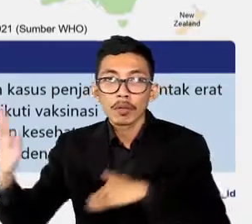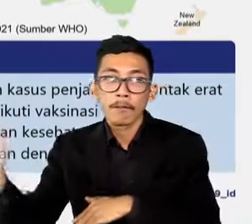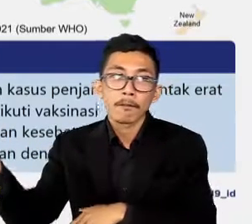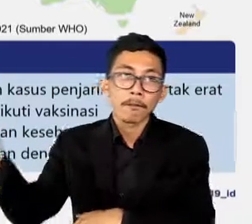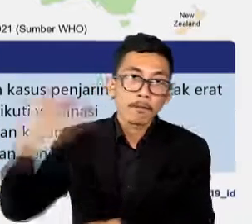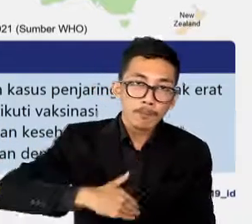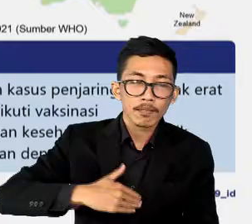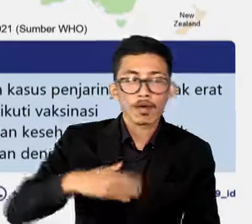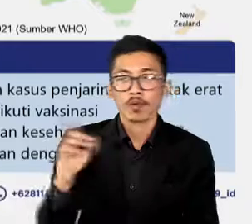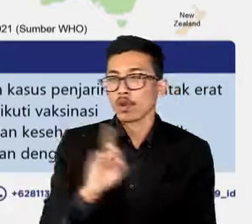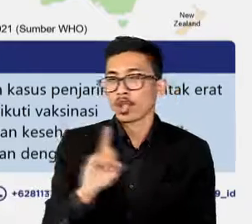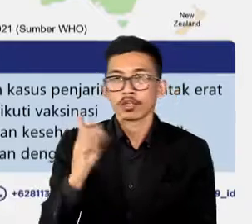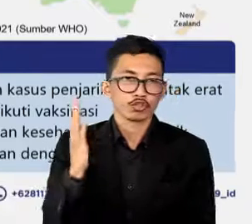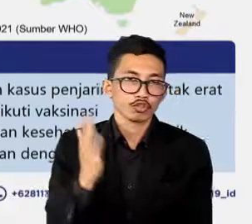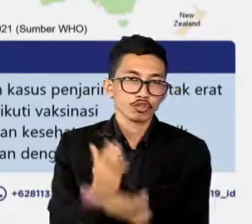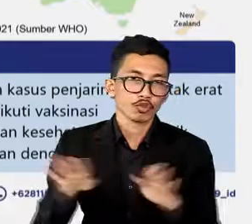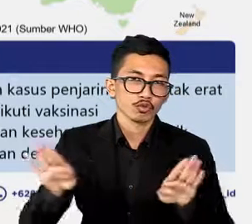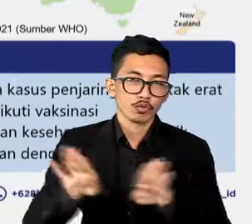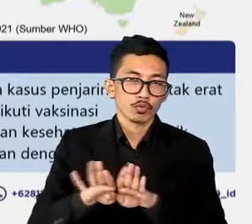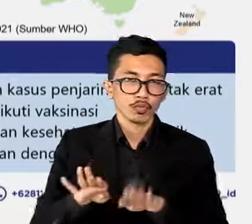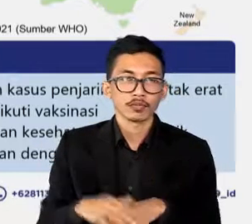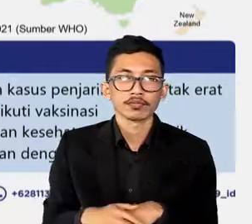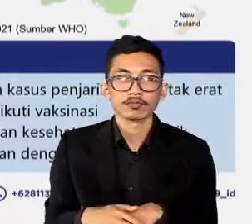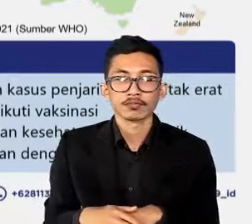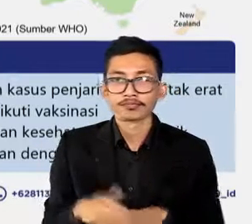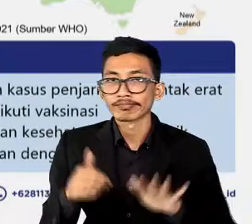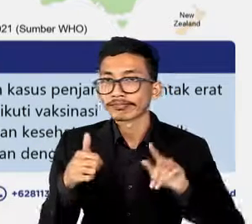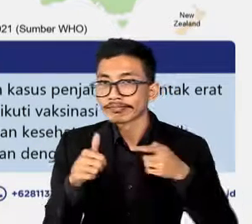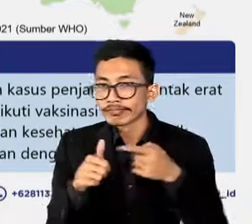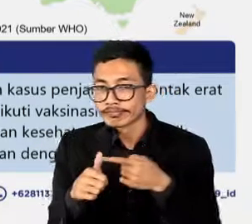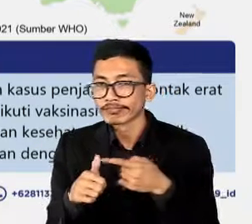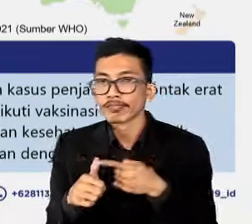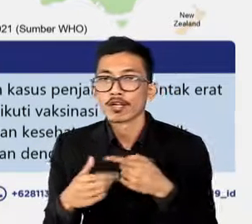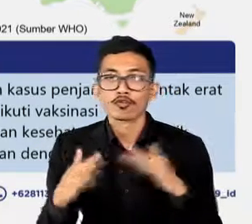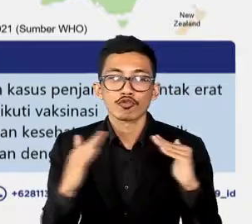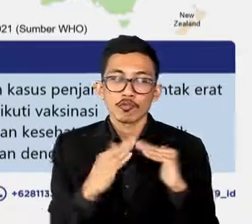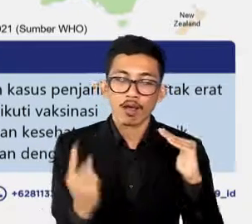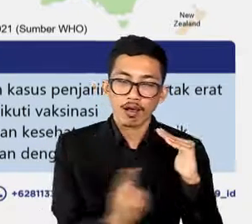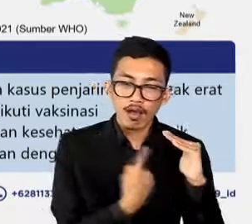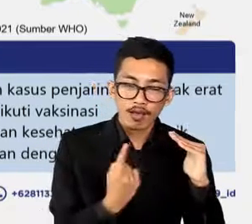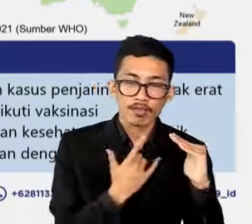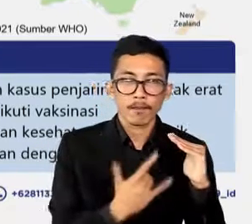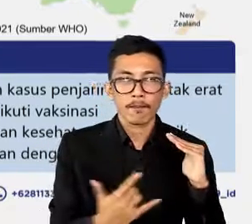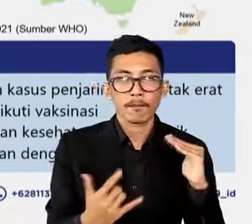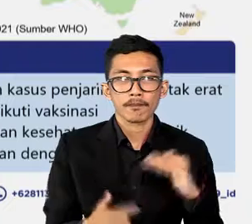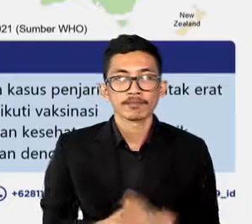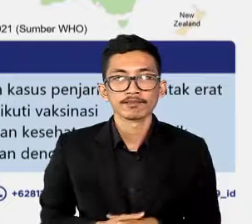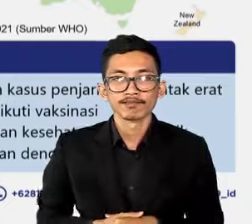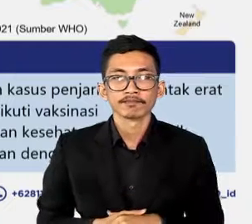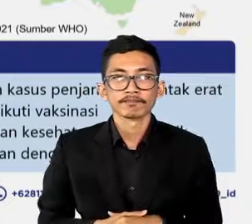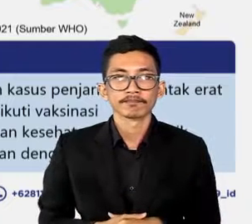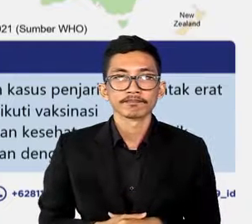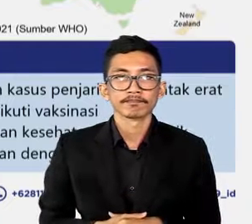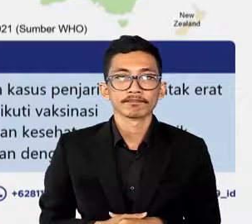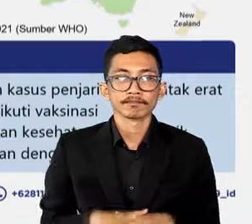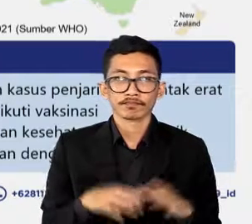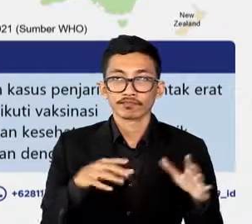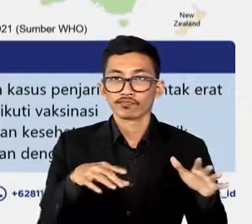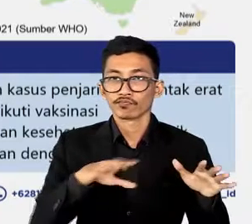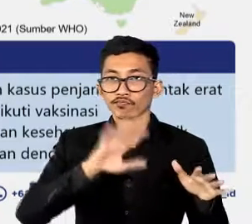negeri dan dalam negeri rekomendasi untuk tetap di rumah namun setelah lebih dari satu tahun